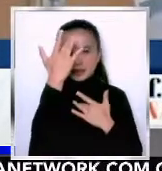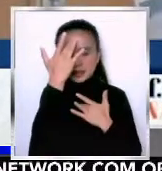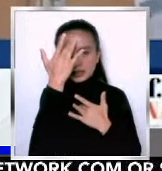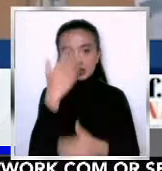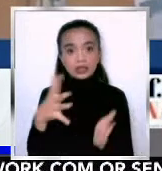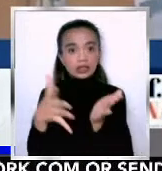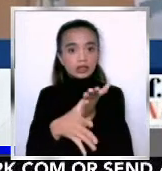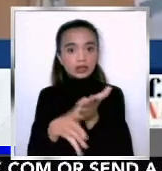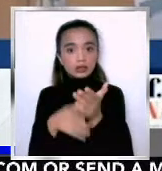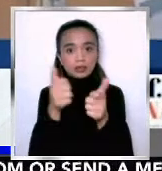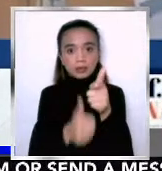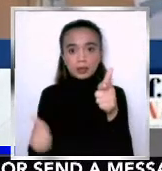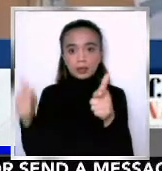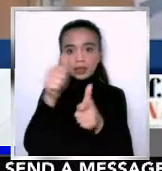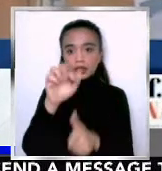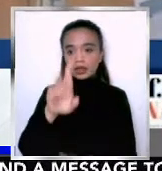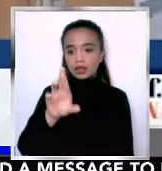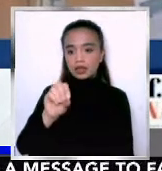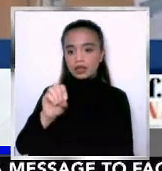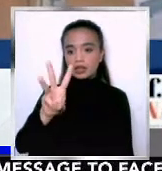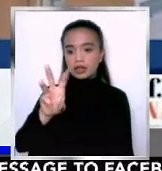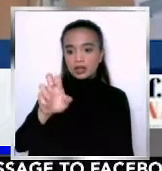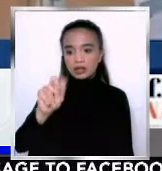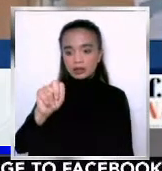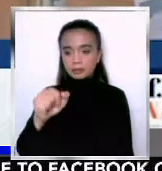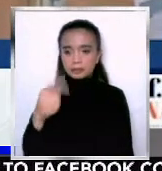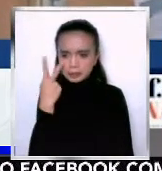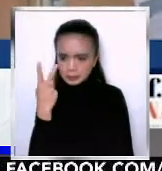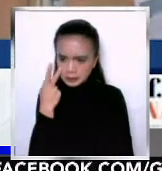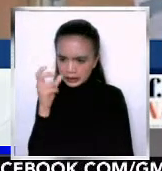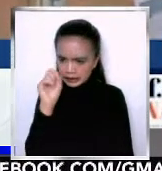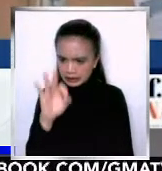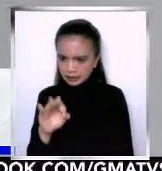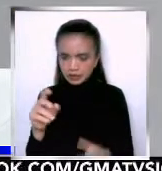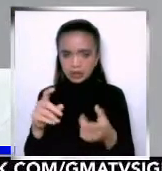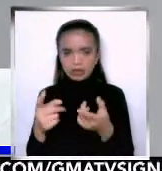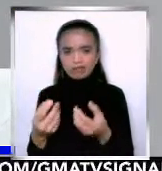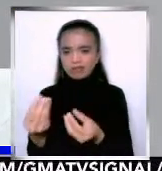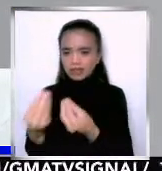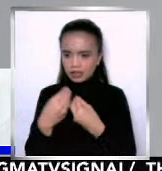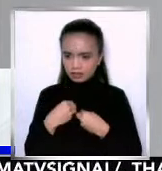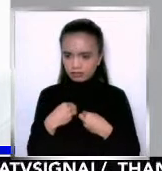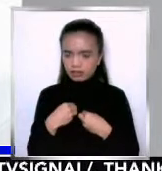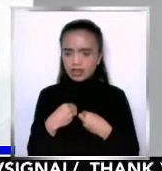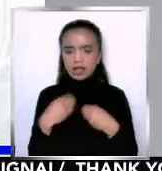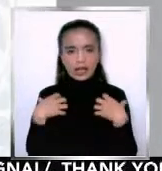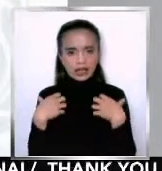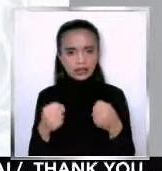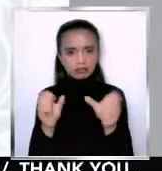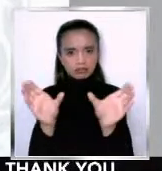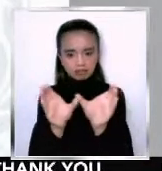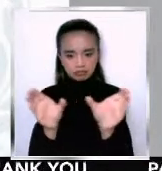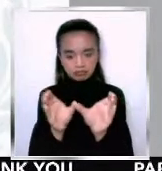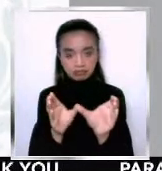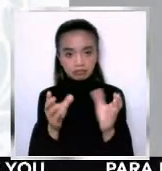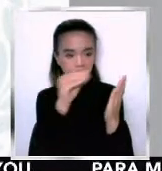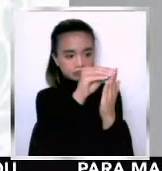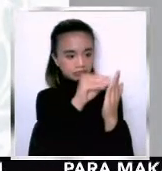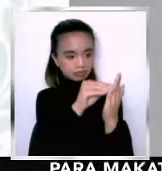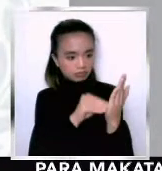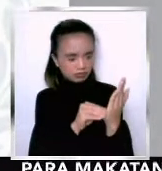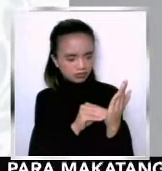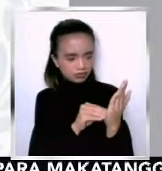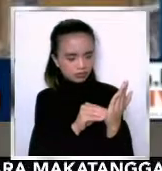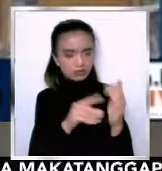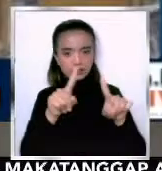Rowena Guanzon ang notaryadong medical certificate ang kampo ni Marcos. Nakasaad sa medical certificate na may iba't ibang sintomas